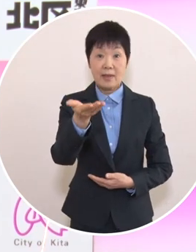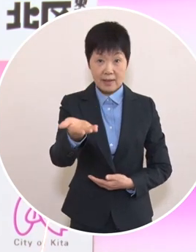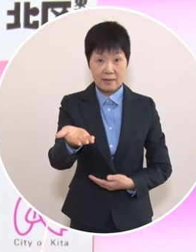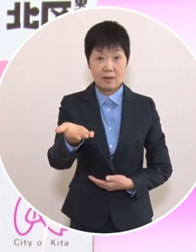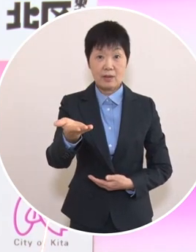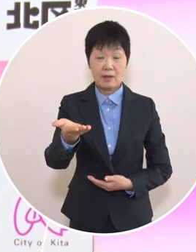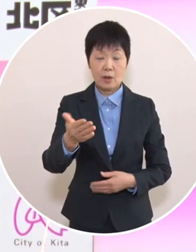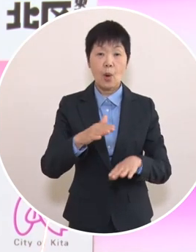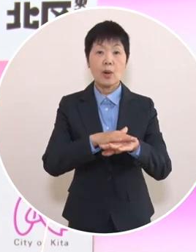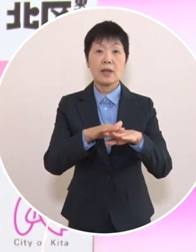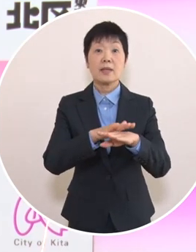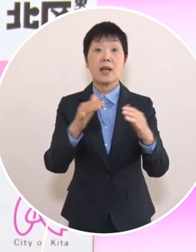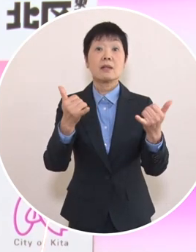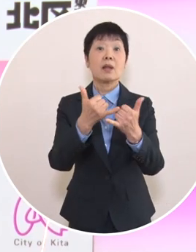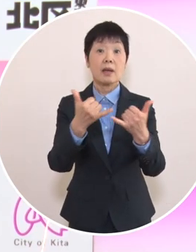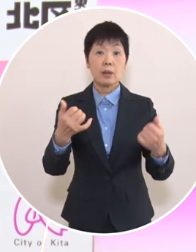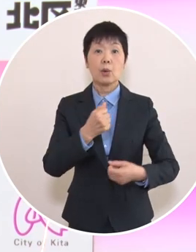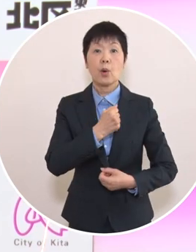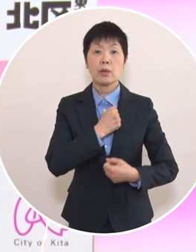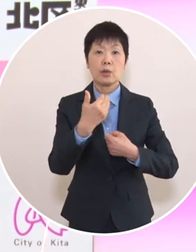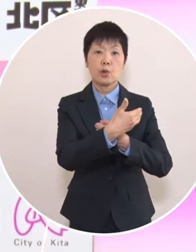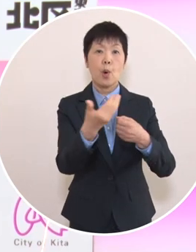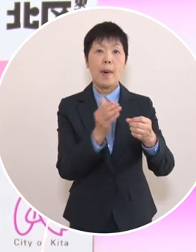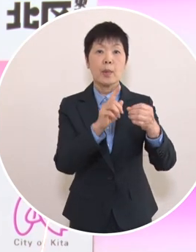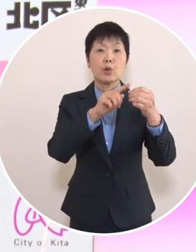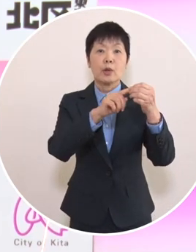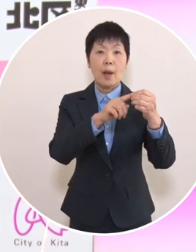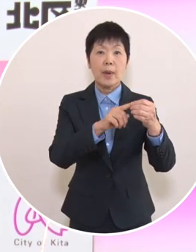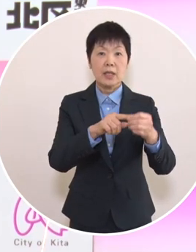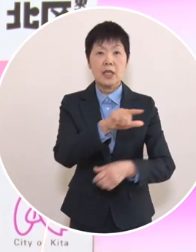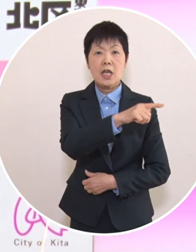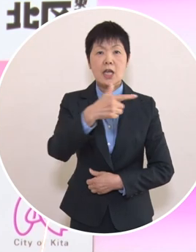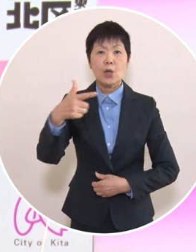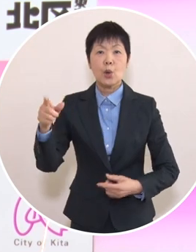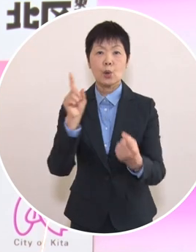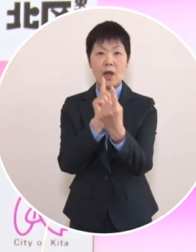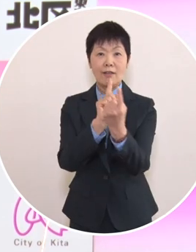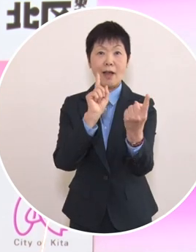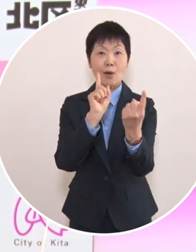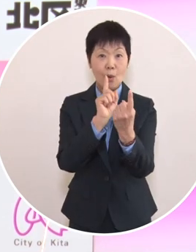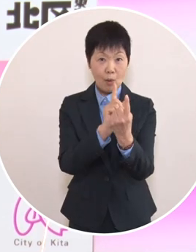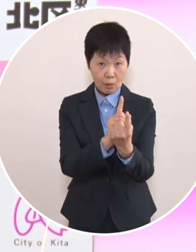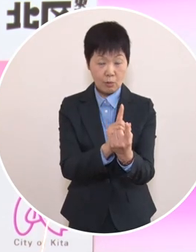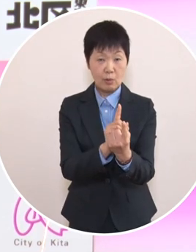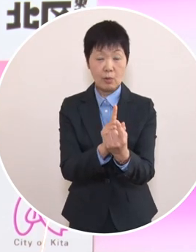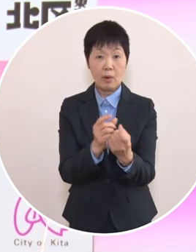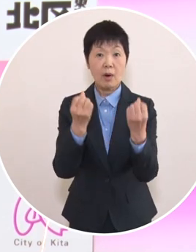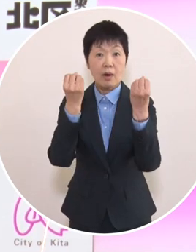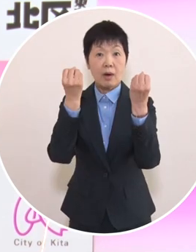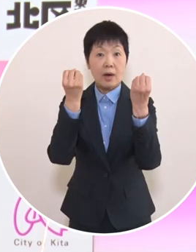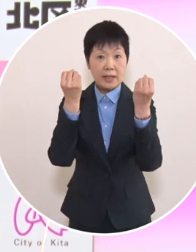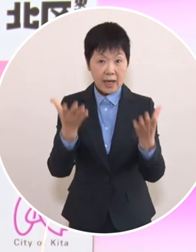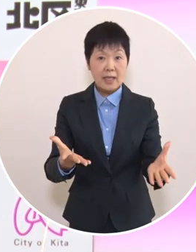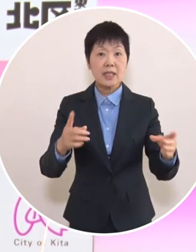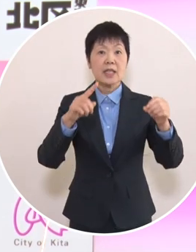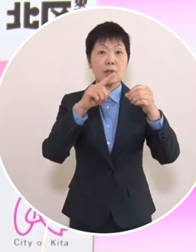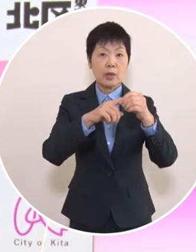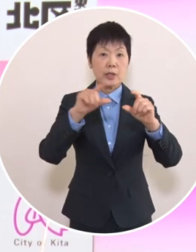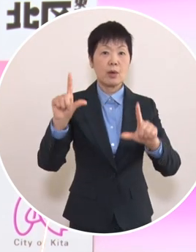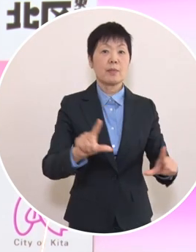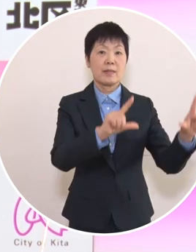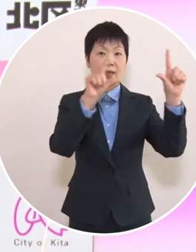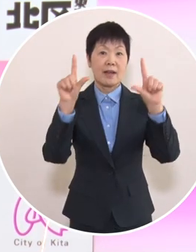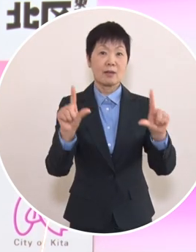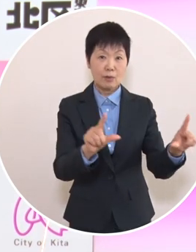そして大切な方の命を守るため様々な対応のもと新年のお迎えに